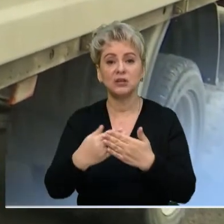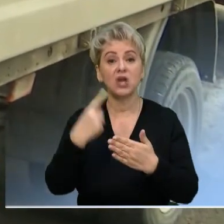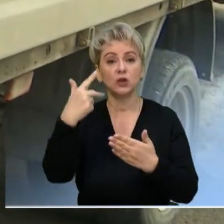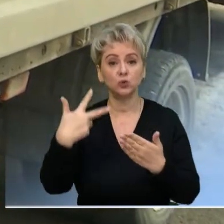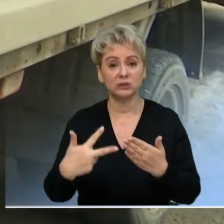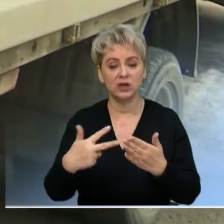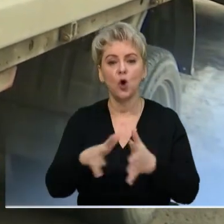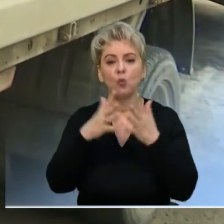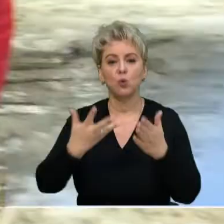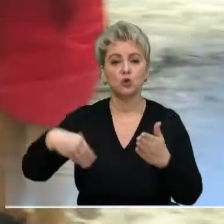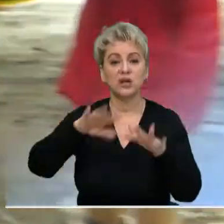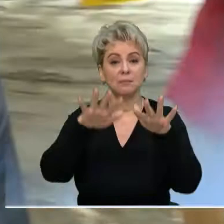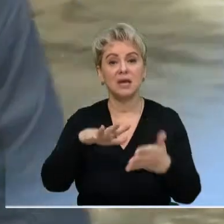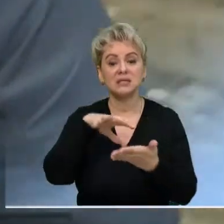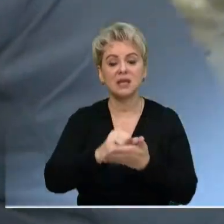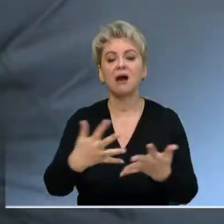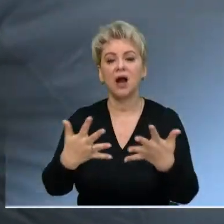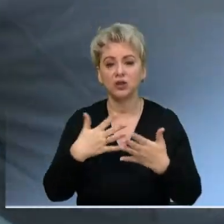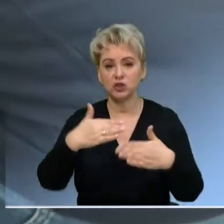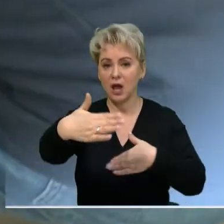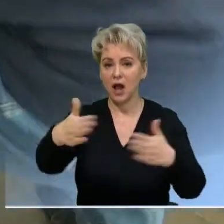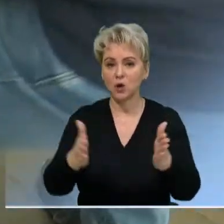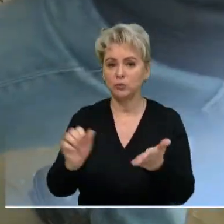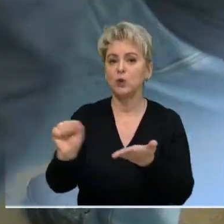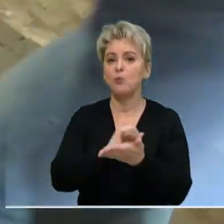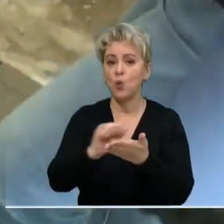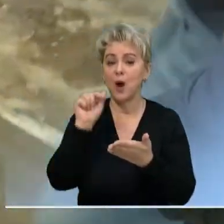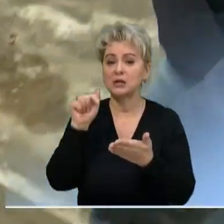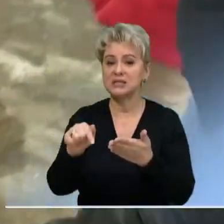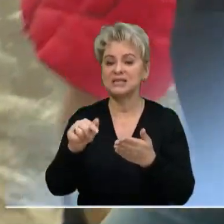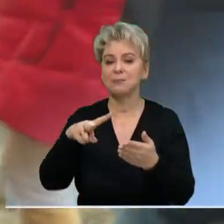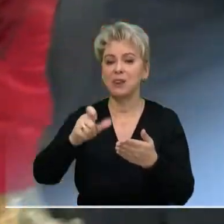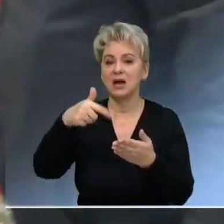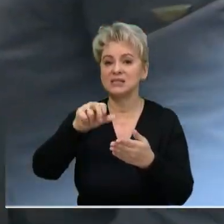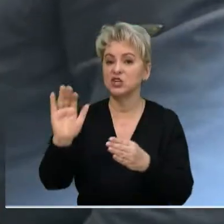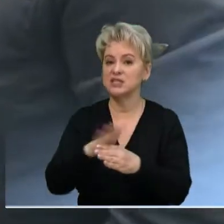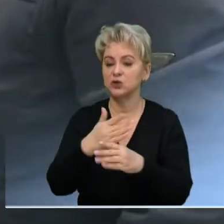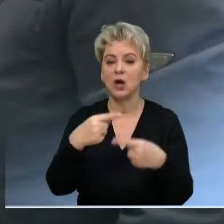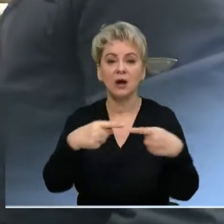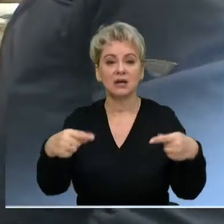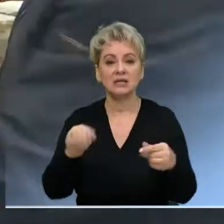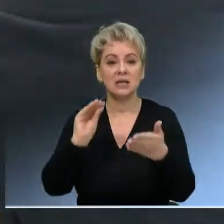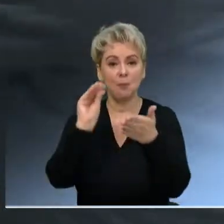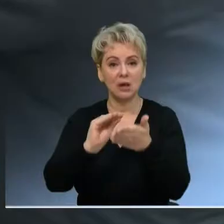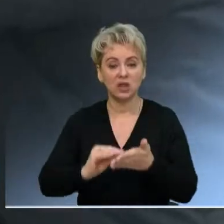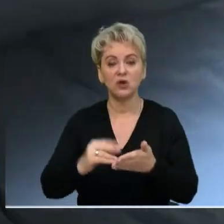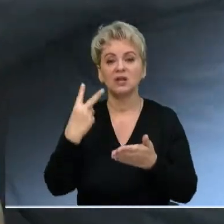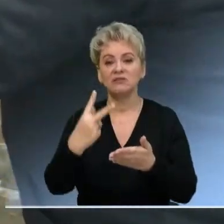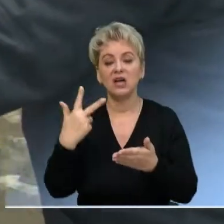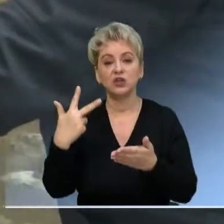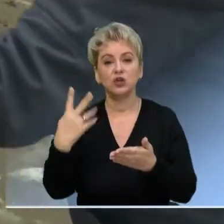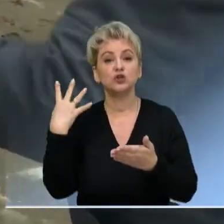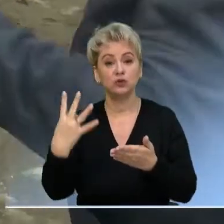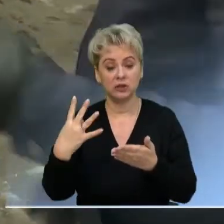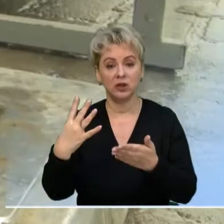на треть. Больше всего места занимают, конечно, коробки и бумага. Здесь даже пластик сортируют по разным маркировкам – 2, 3 и